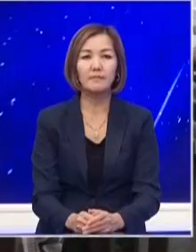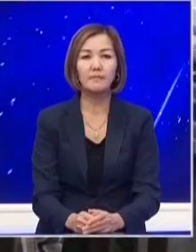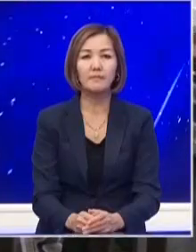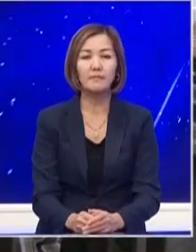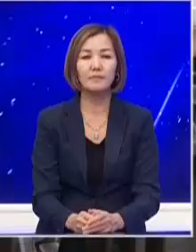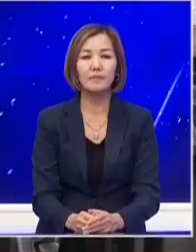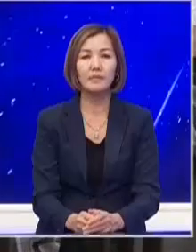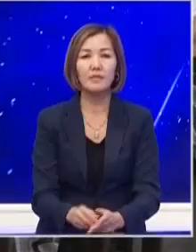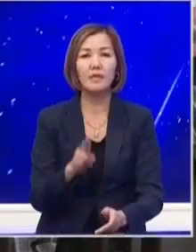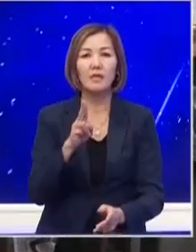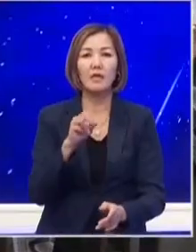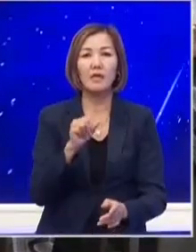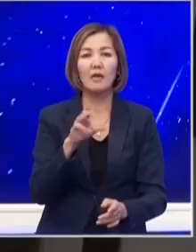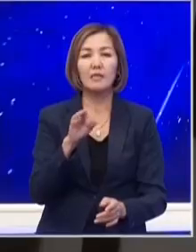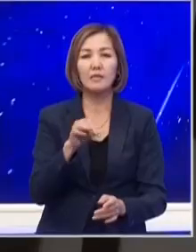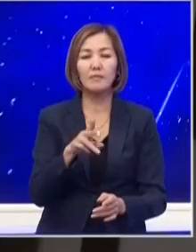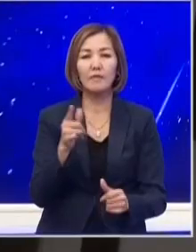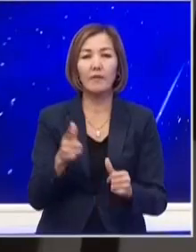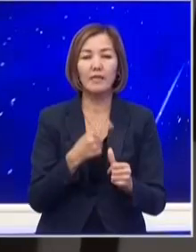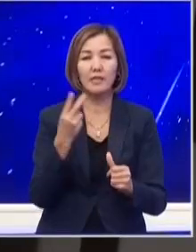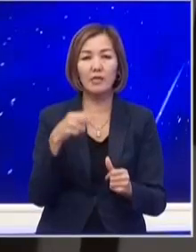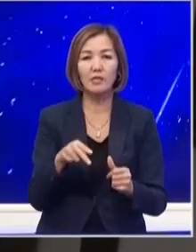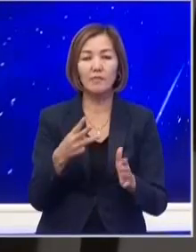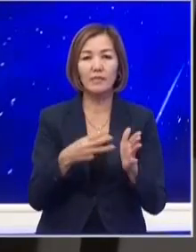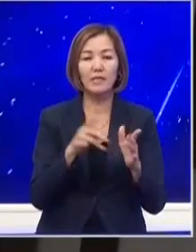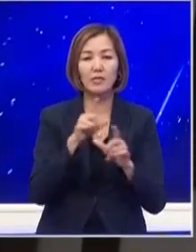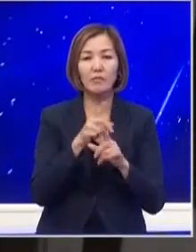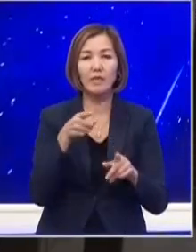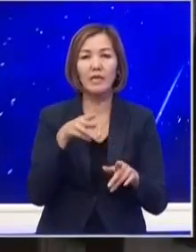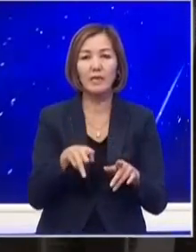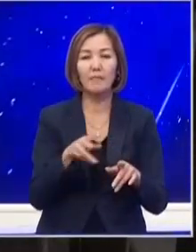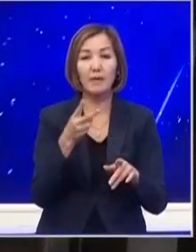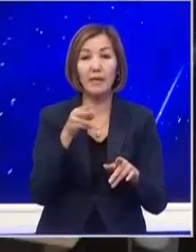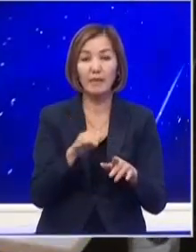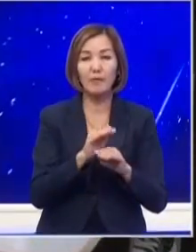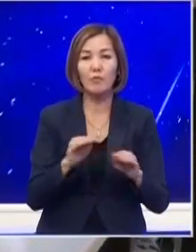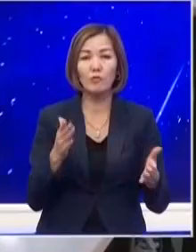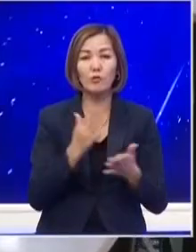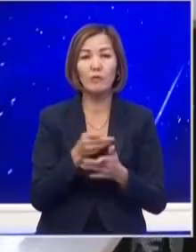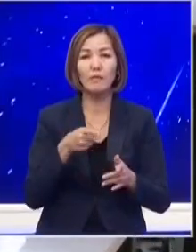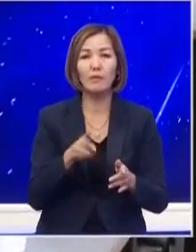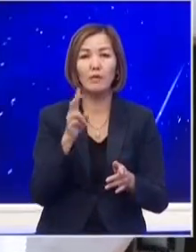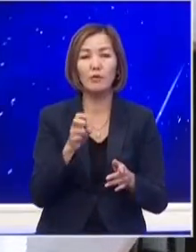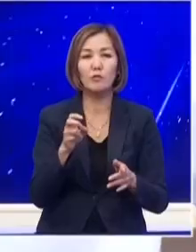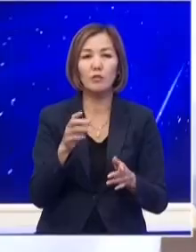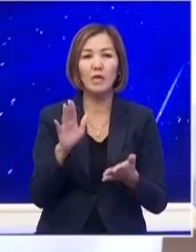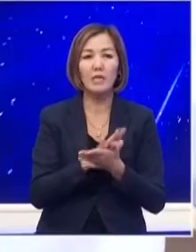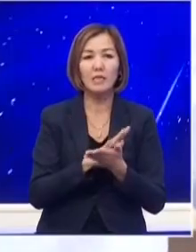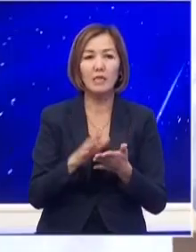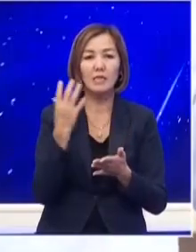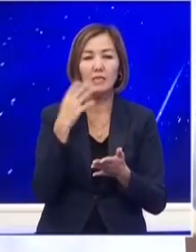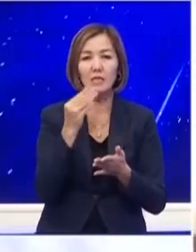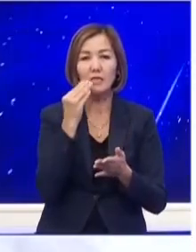Құлжабай Қасымов атындағы номер 28-ші IT мектеп-лицейінде 2000-нан аса оқушы бар. Соның 1200-ге жуығы тегін ыстық тамақпен